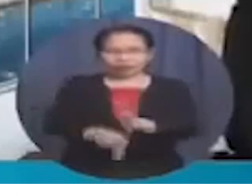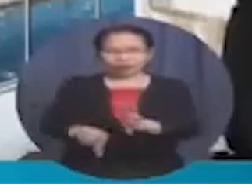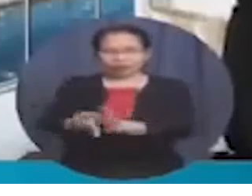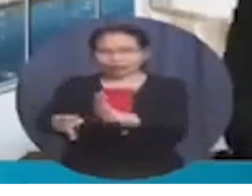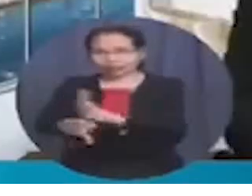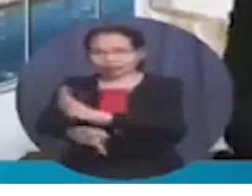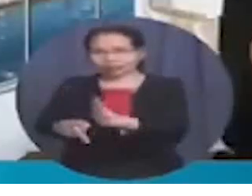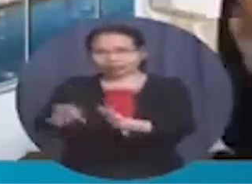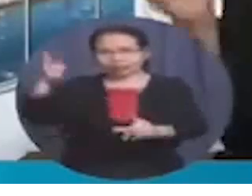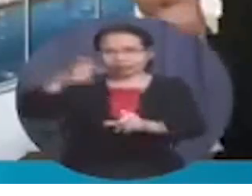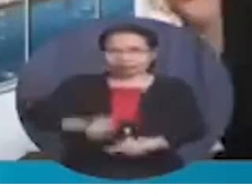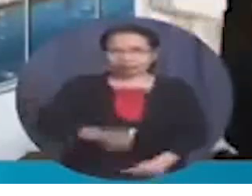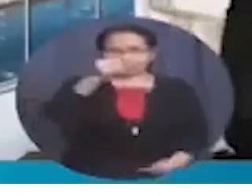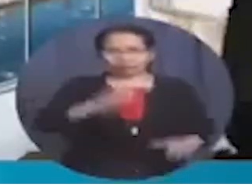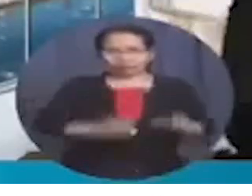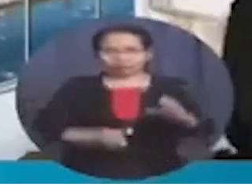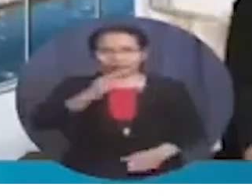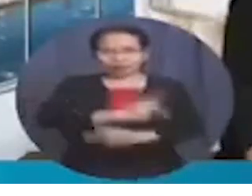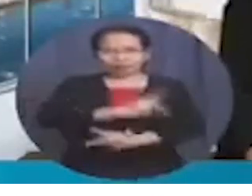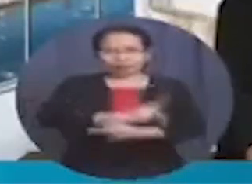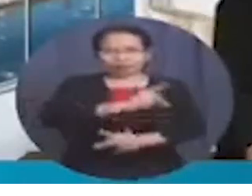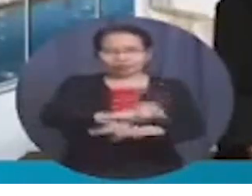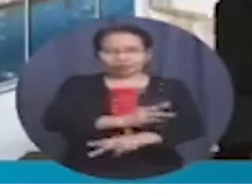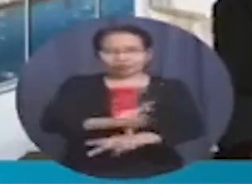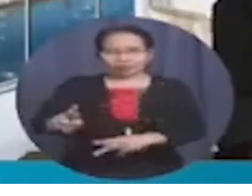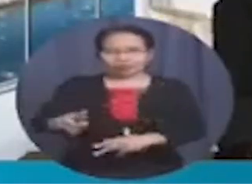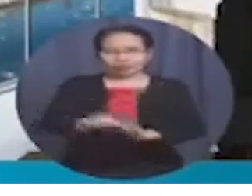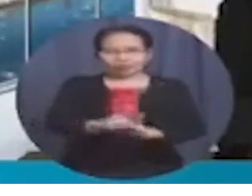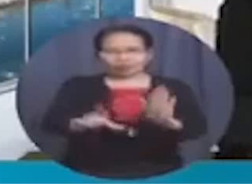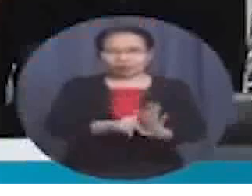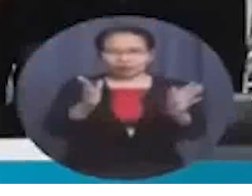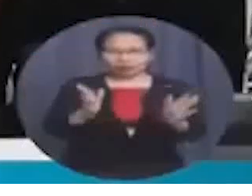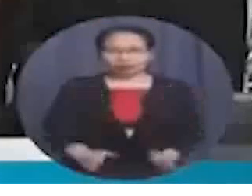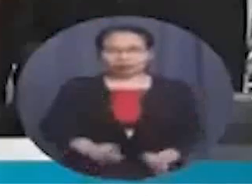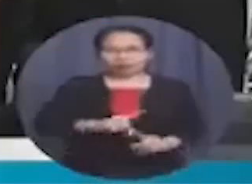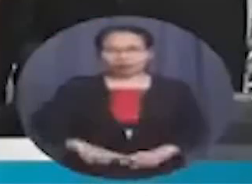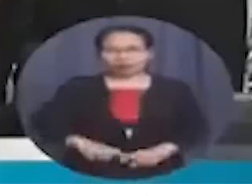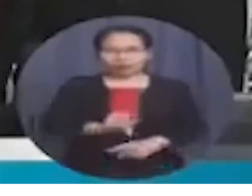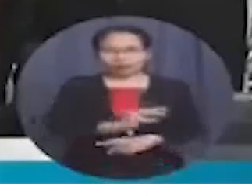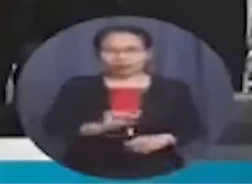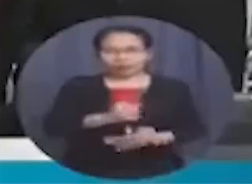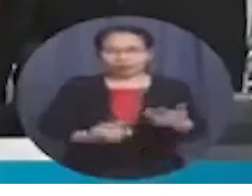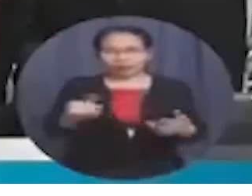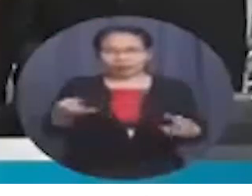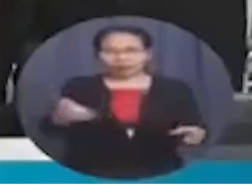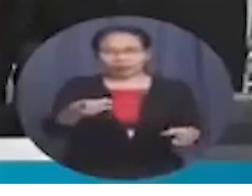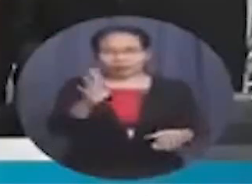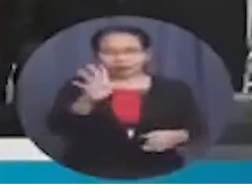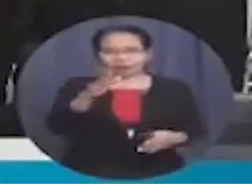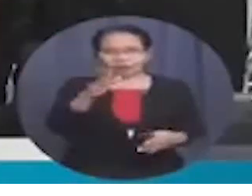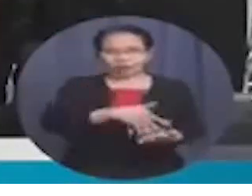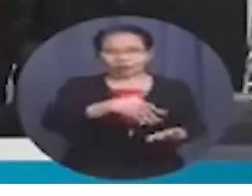pagpatay hanggang Supreme Court ipinagtatanggol pa nung kanilang abogado. No? Yung 5 estudyante